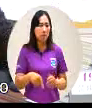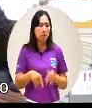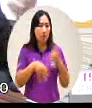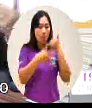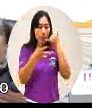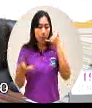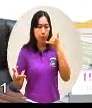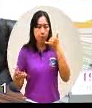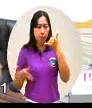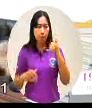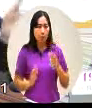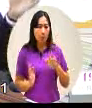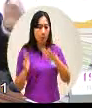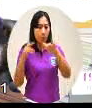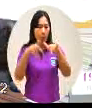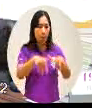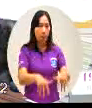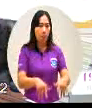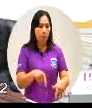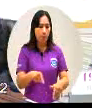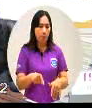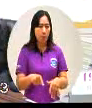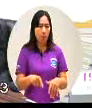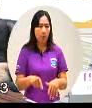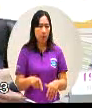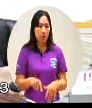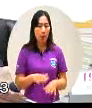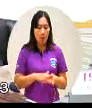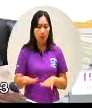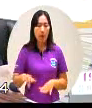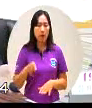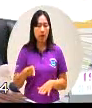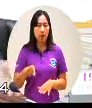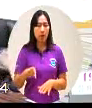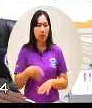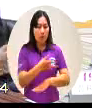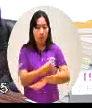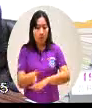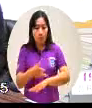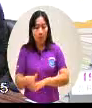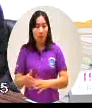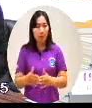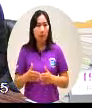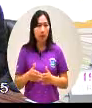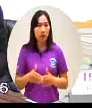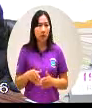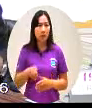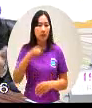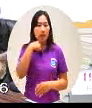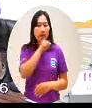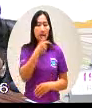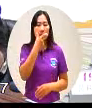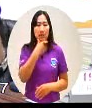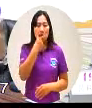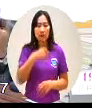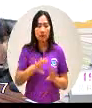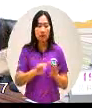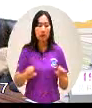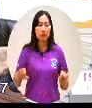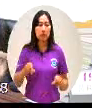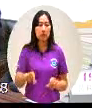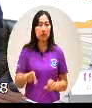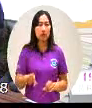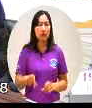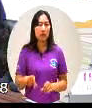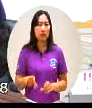海海水倒灌的倒转来，所以讲伊也有排水设备嘛。你讲经费敢真正遐济吗？这拢大通地啦。这些住户，伊去甲